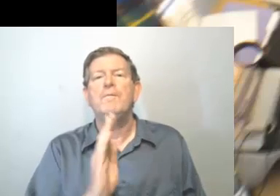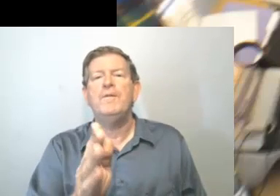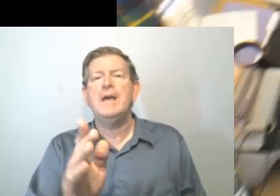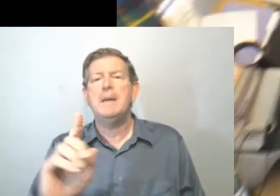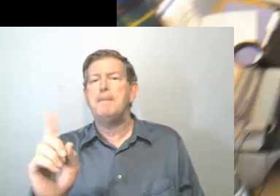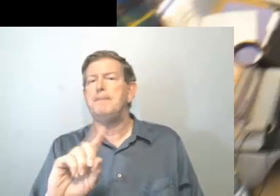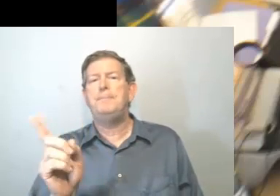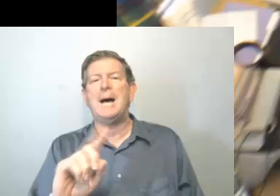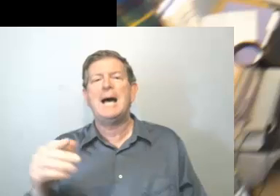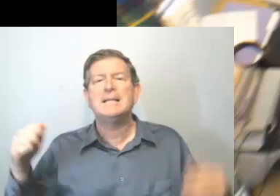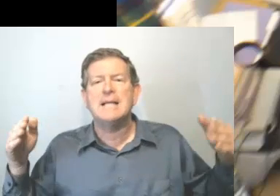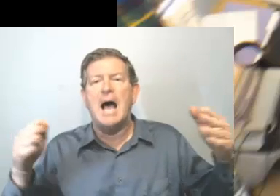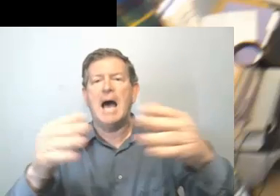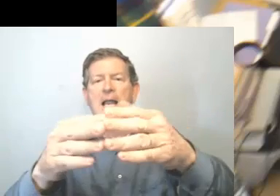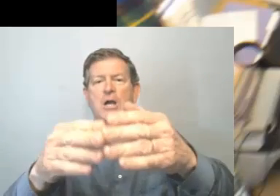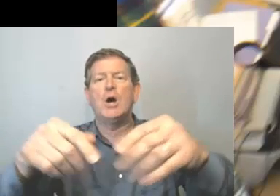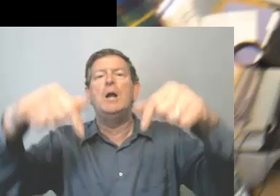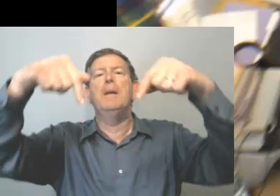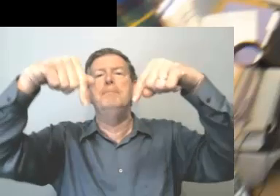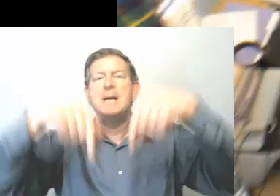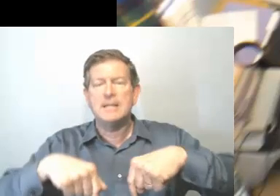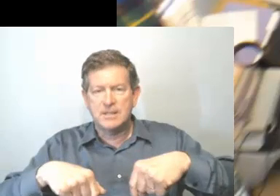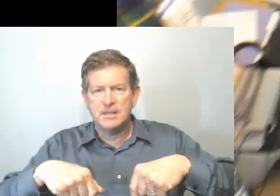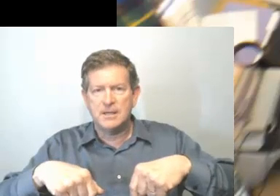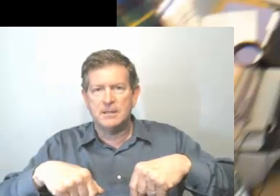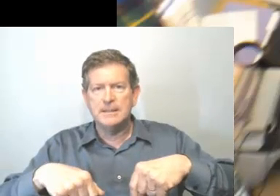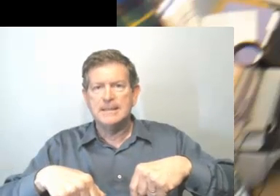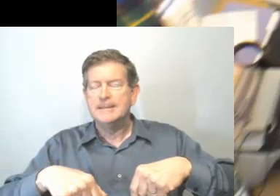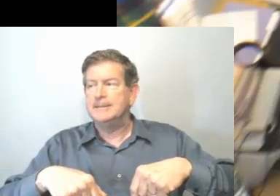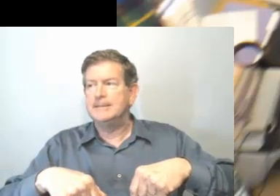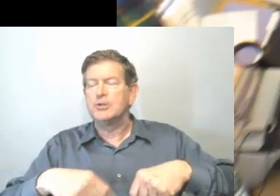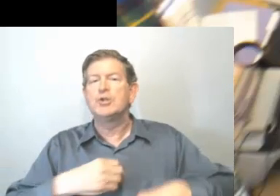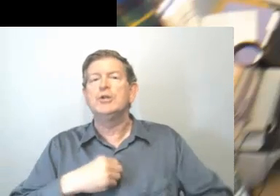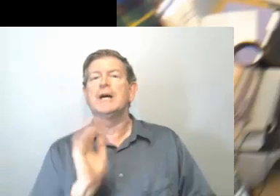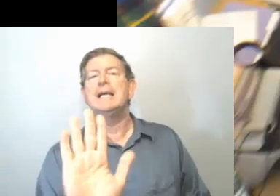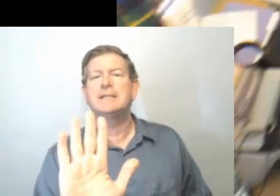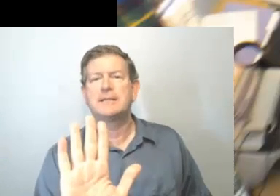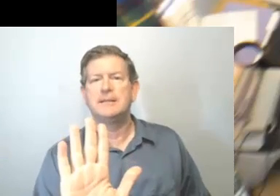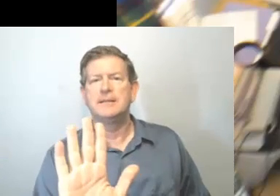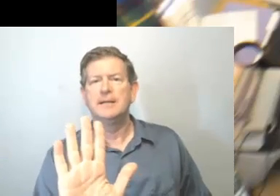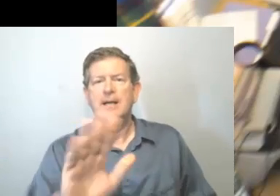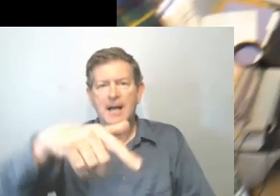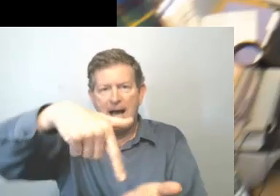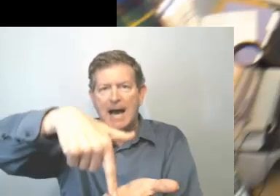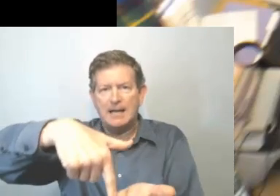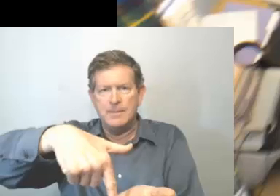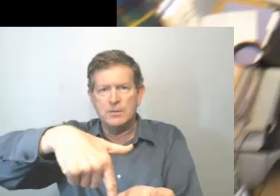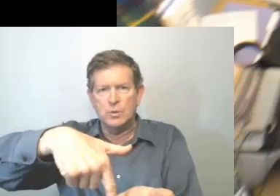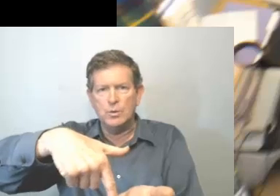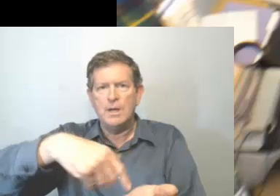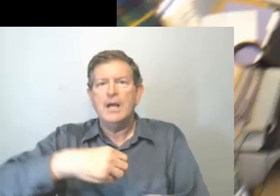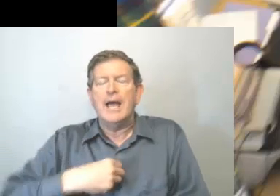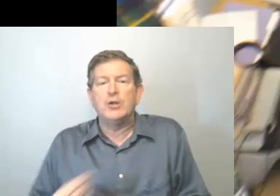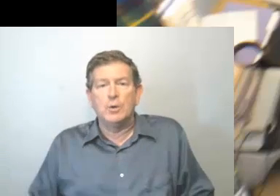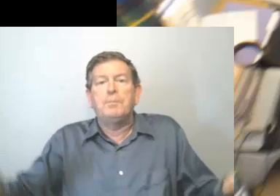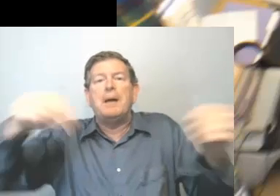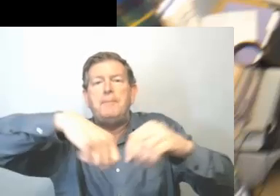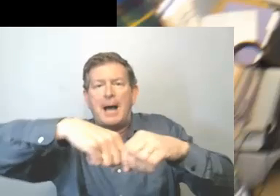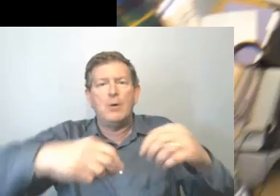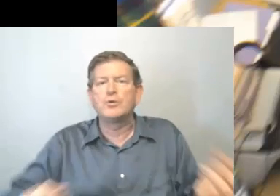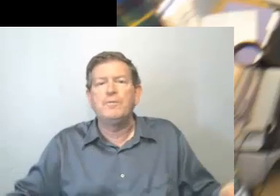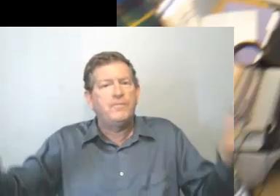ne vais pas à l'école maintenant. Je reste à la maison et